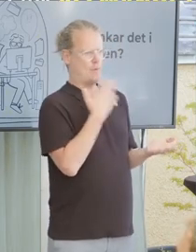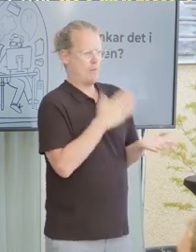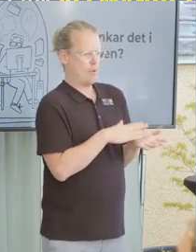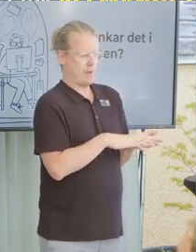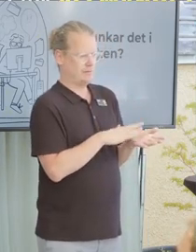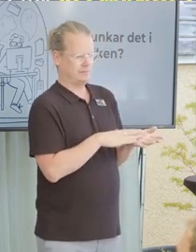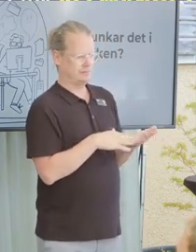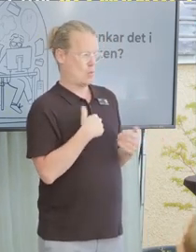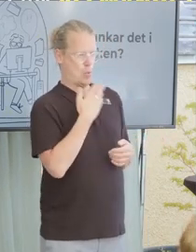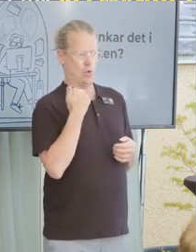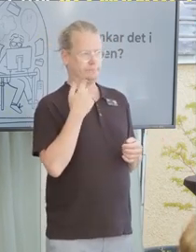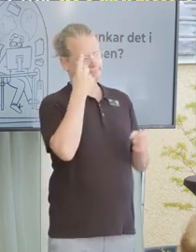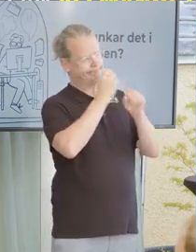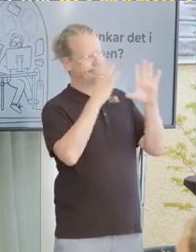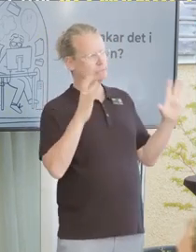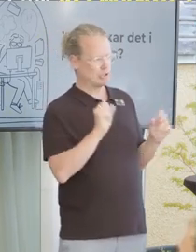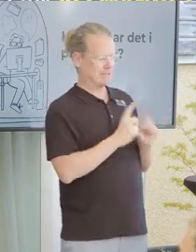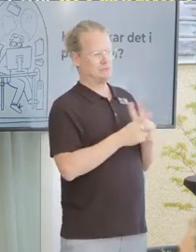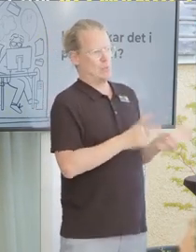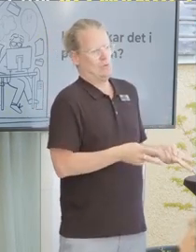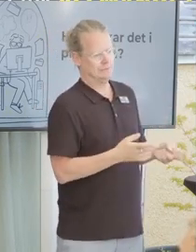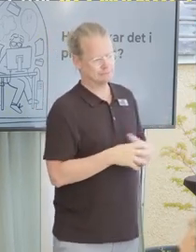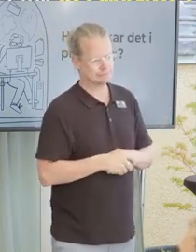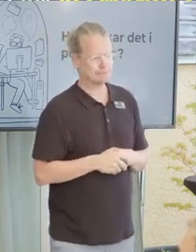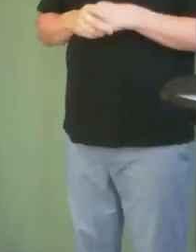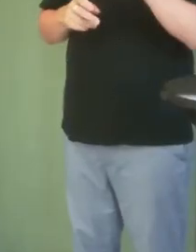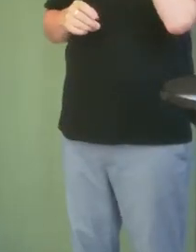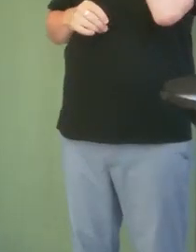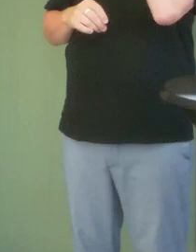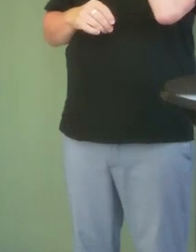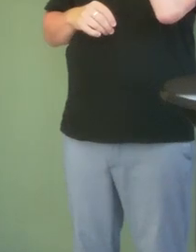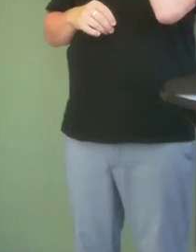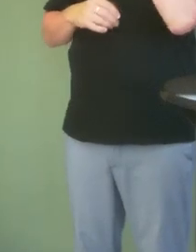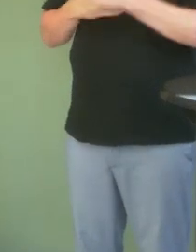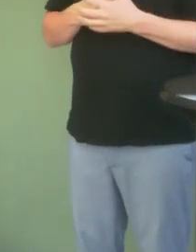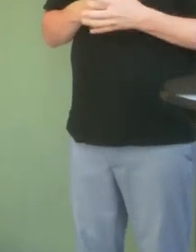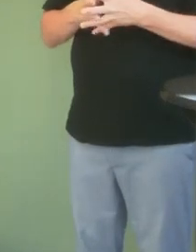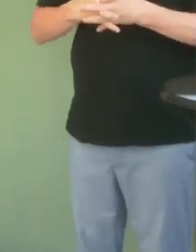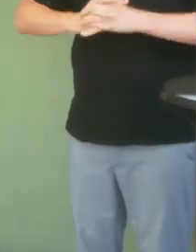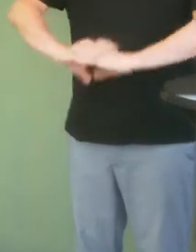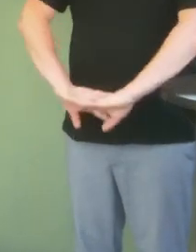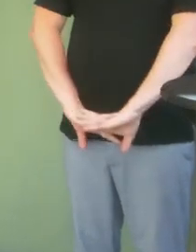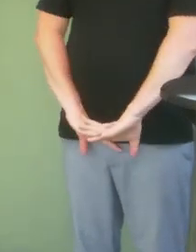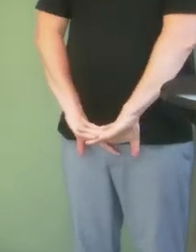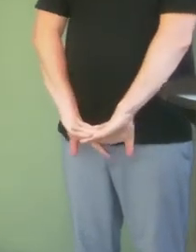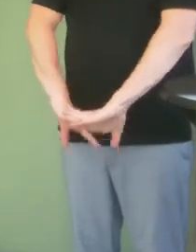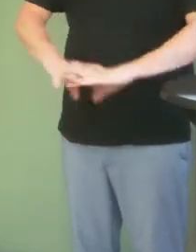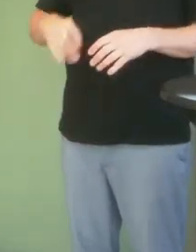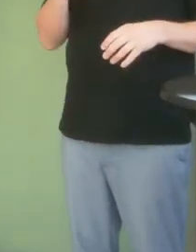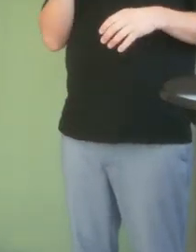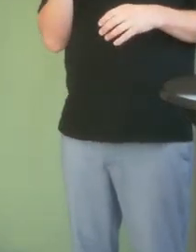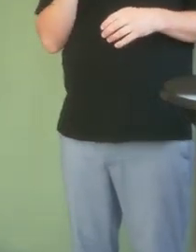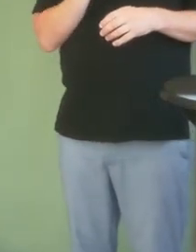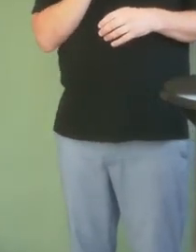inte hade räknat med att det skulle bli så stort. Men liksom lite rent praktiskt då, för att vi försöker väl ändå